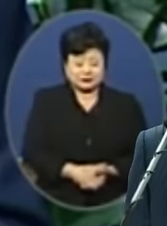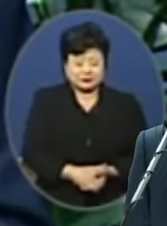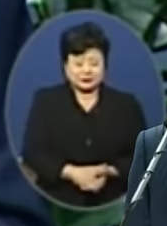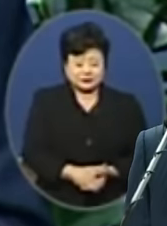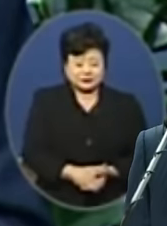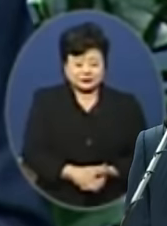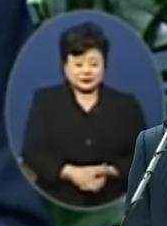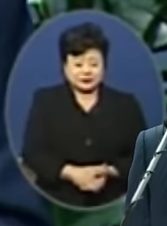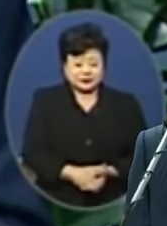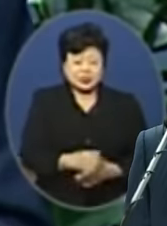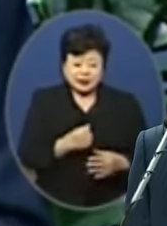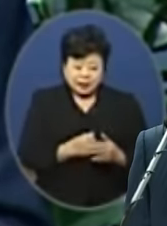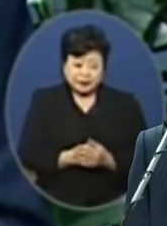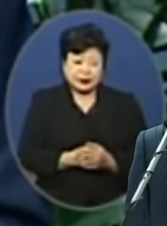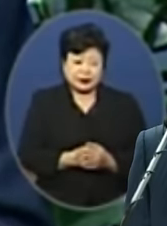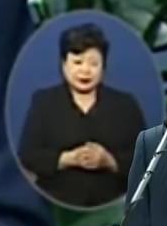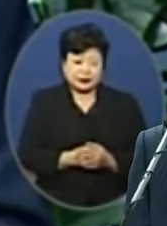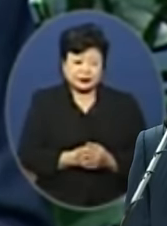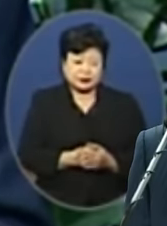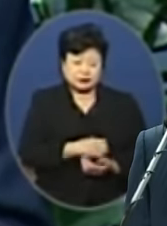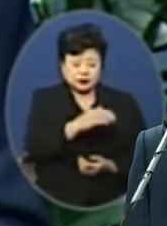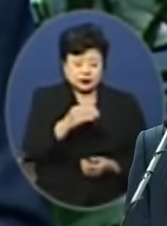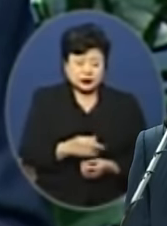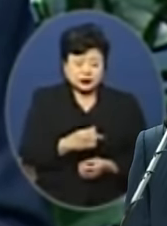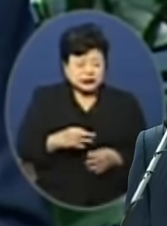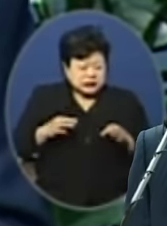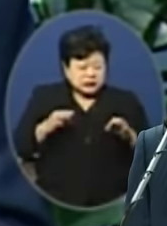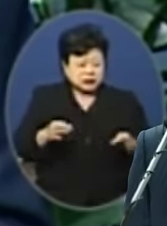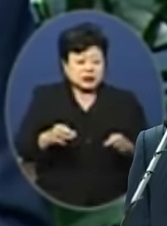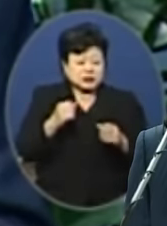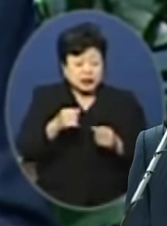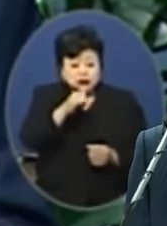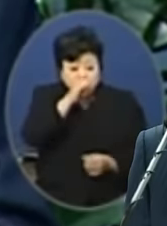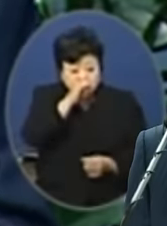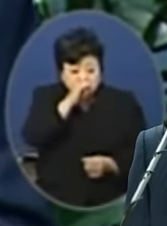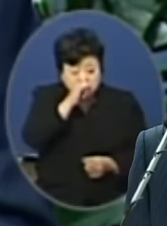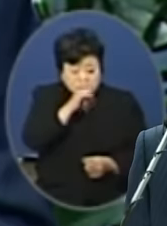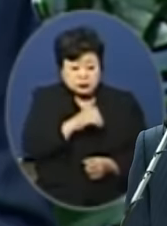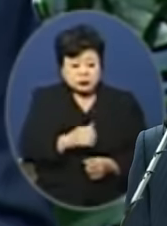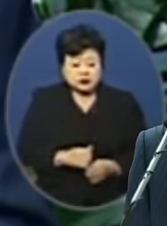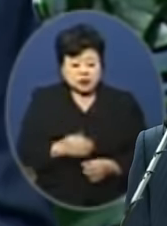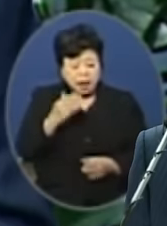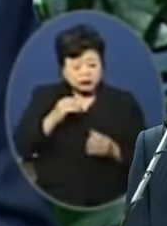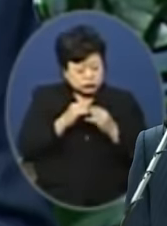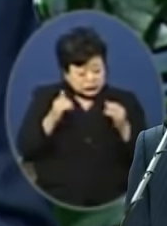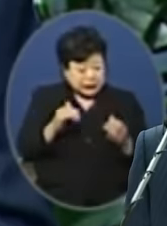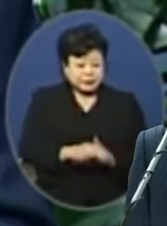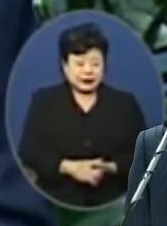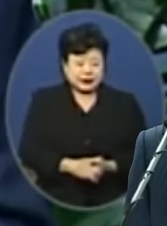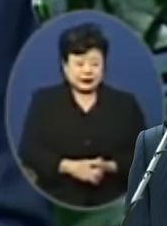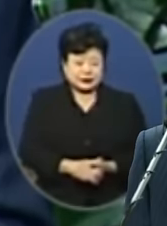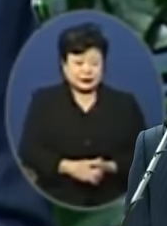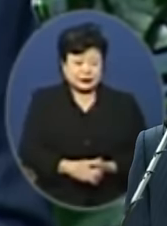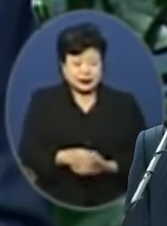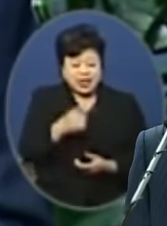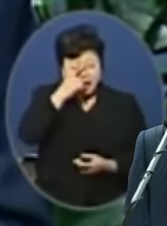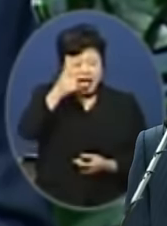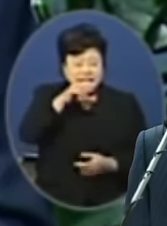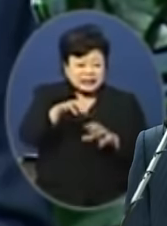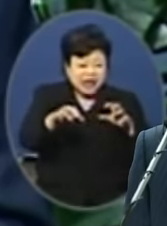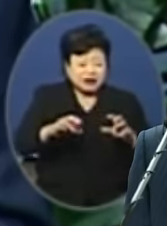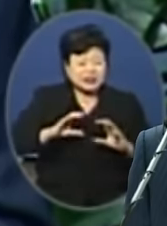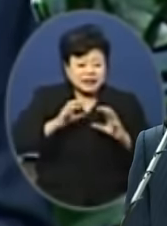것입니다. 그렇기 때문에 우리가 큰 소리하고 살 수 있는 것은 우리 한국 사람들이 아시아의 어느